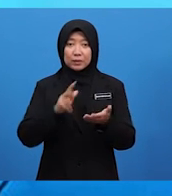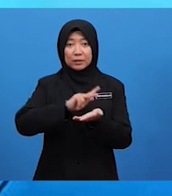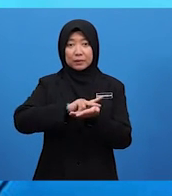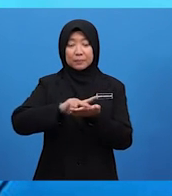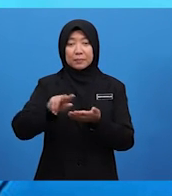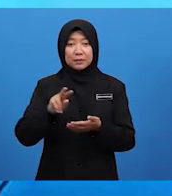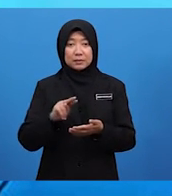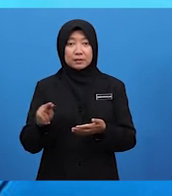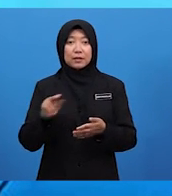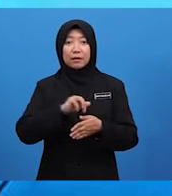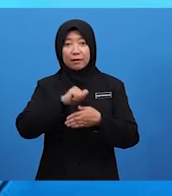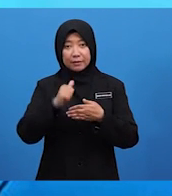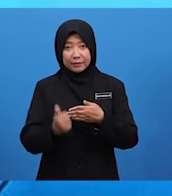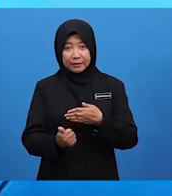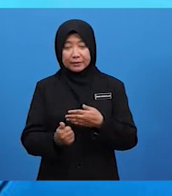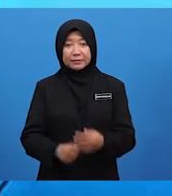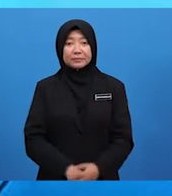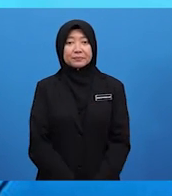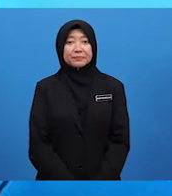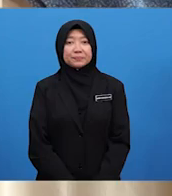membuat kemasan akhir.